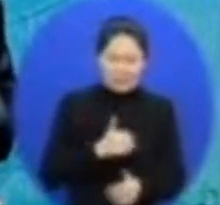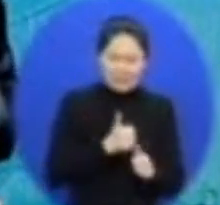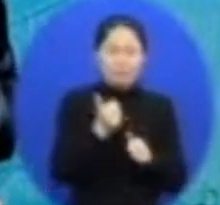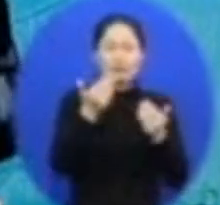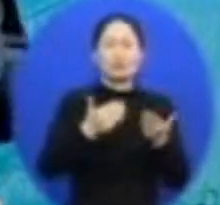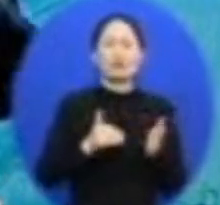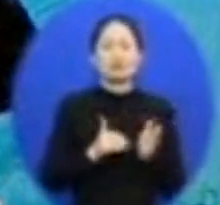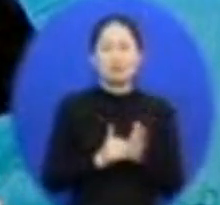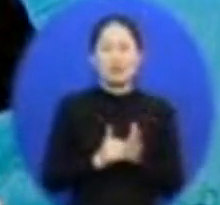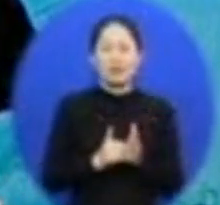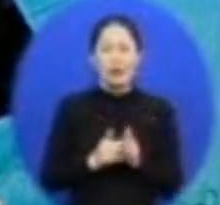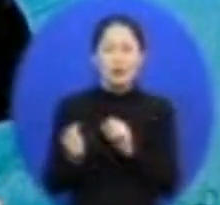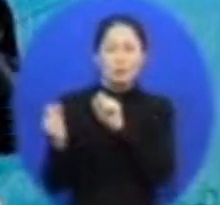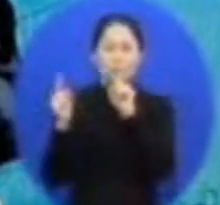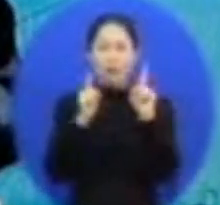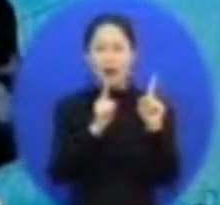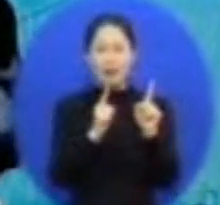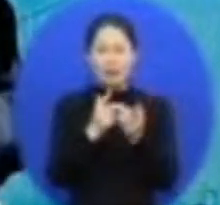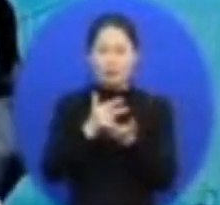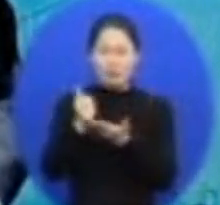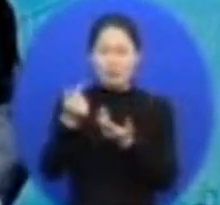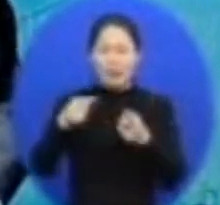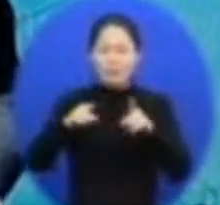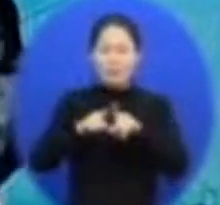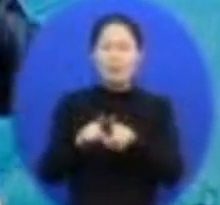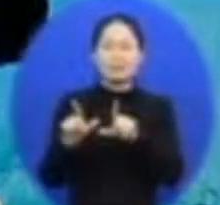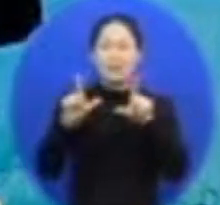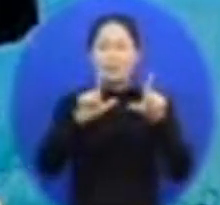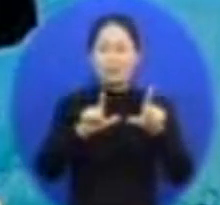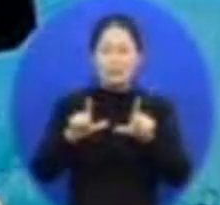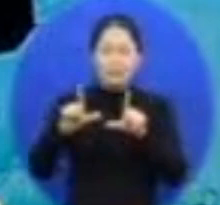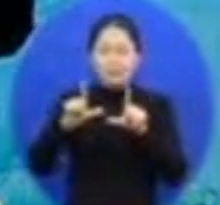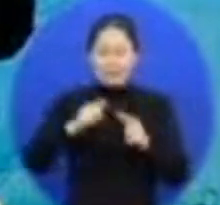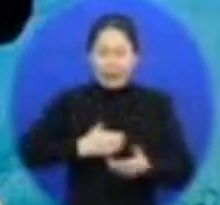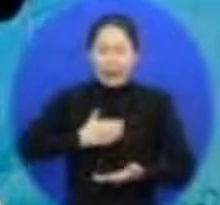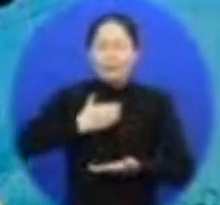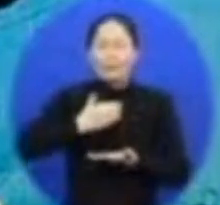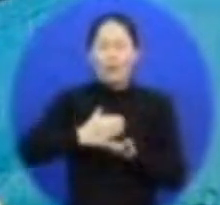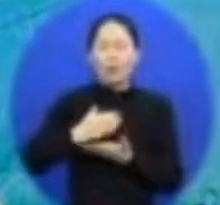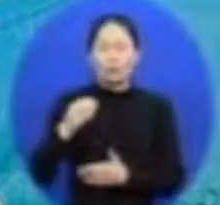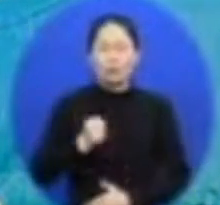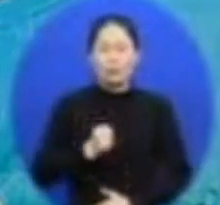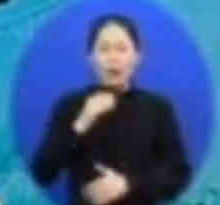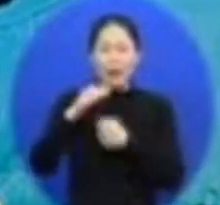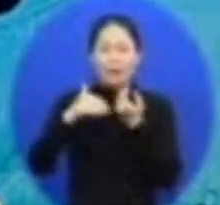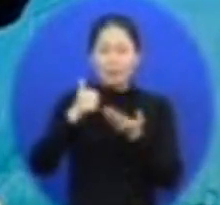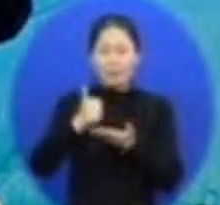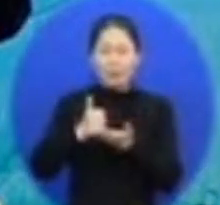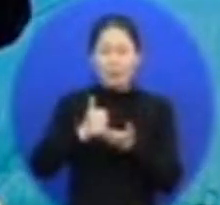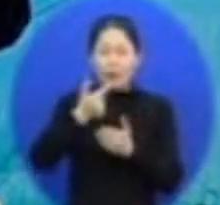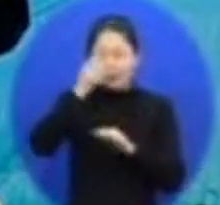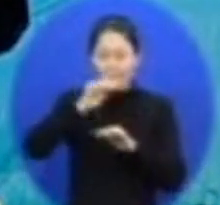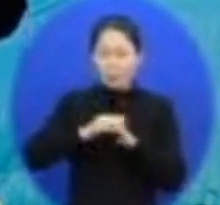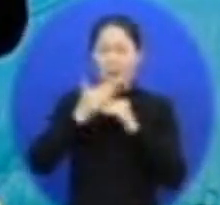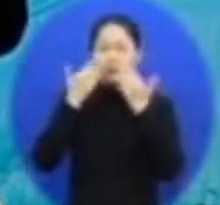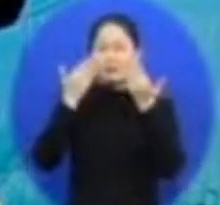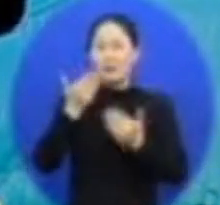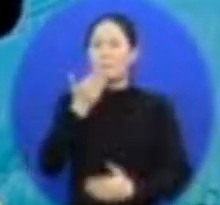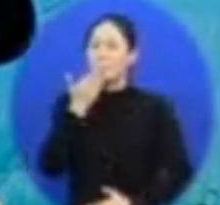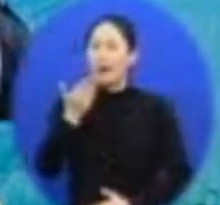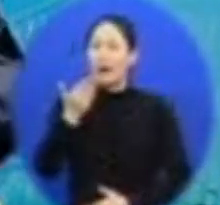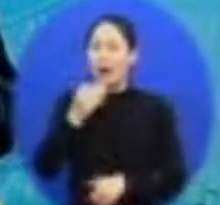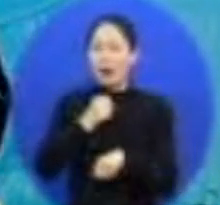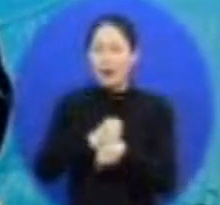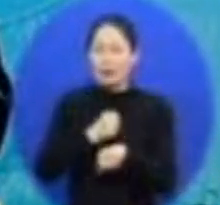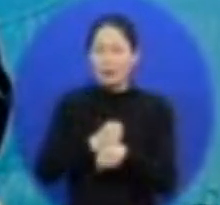아 부활의 주님과 내가 함께 사는구나 그 감격으로 하나님께 예배드릴 수 있게 그렇게 해